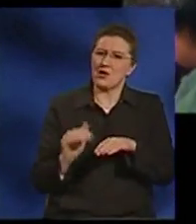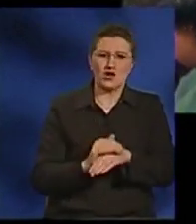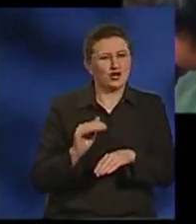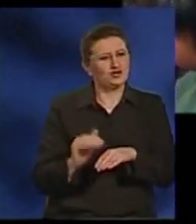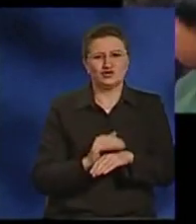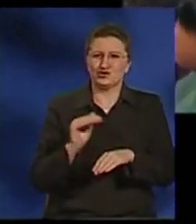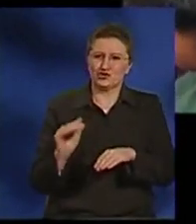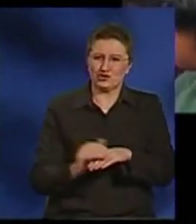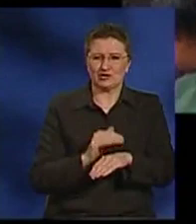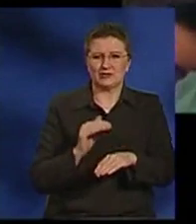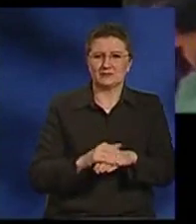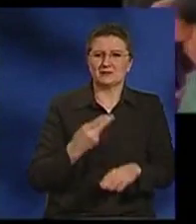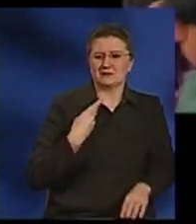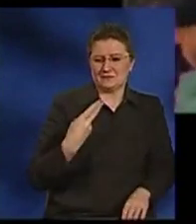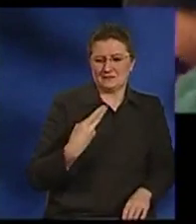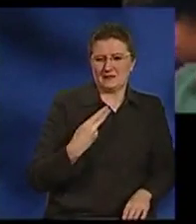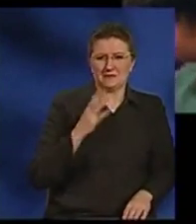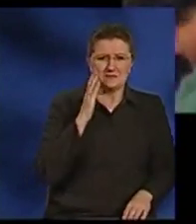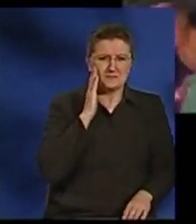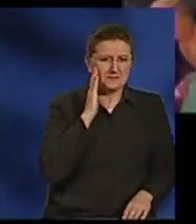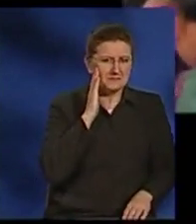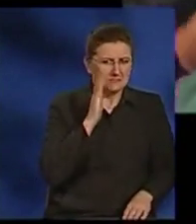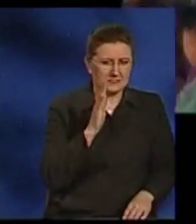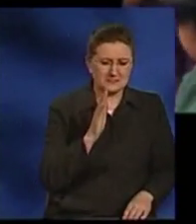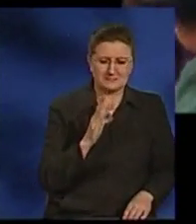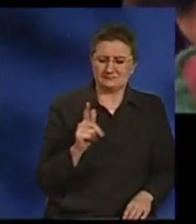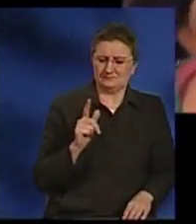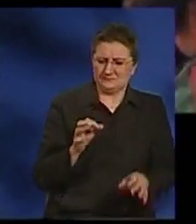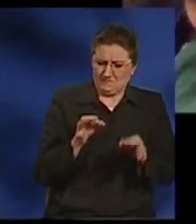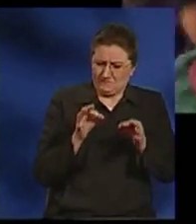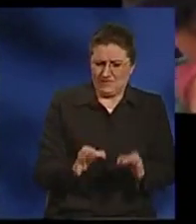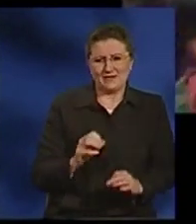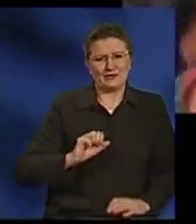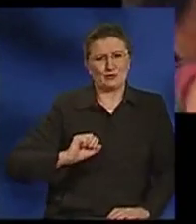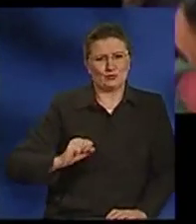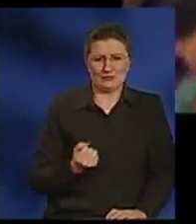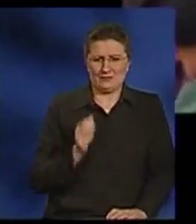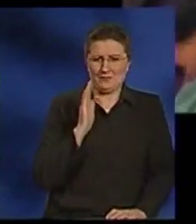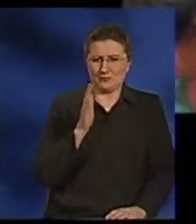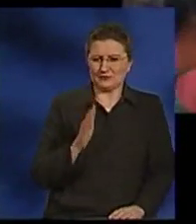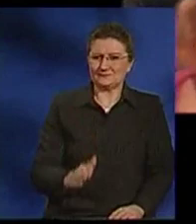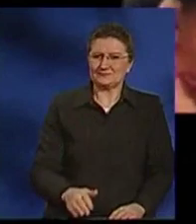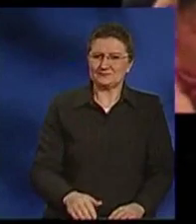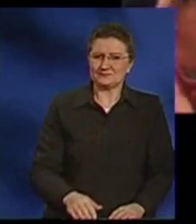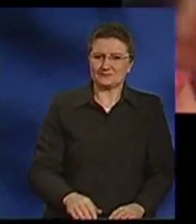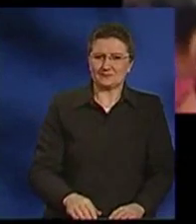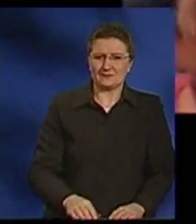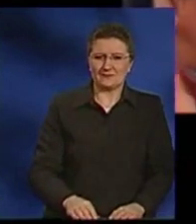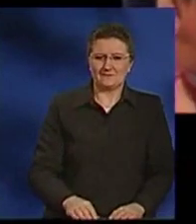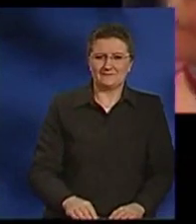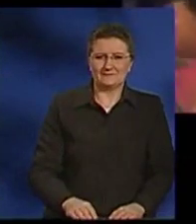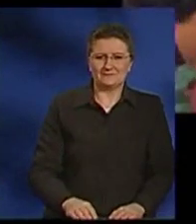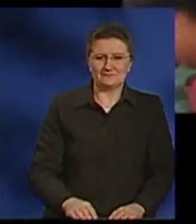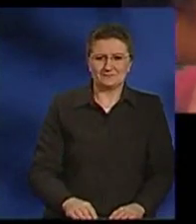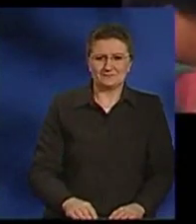Гарба. Теперь мы станем с тобой закадычными друзьями. Друзьями, уже слышали? Теперь мы будем друзьями.